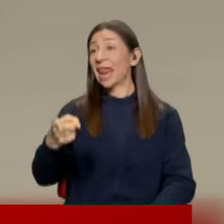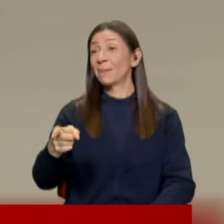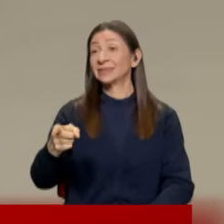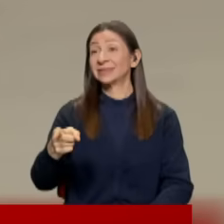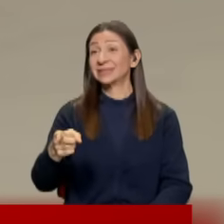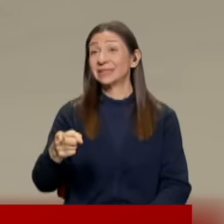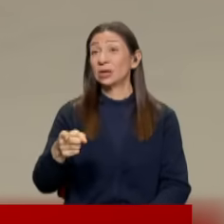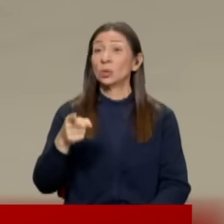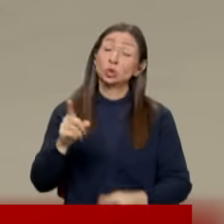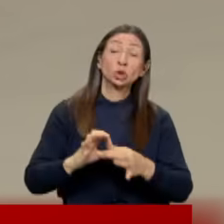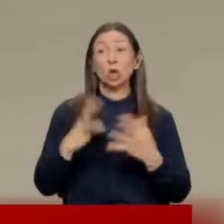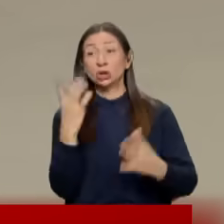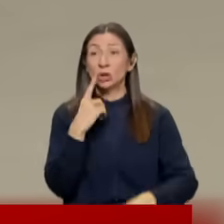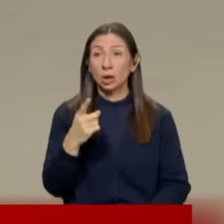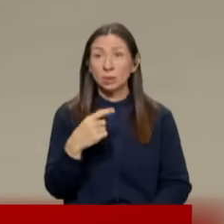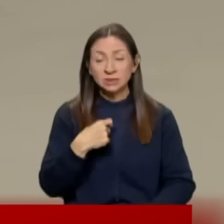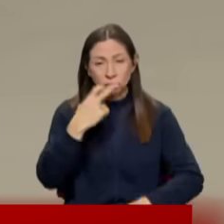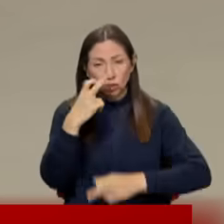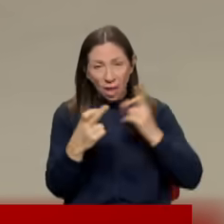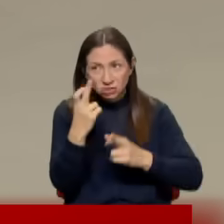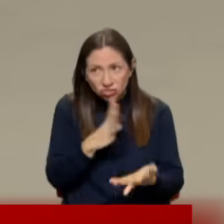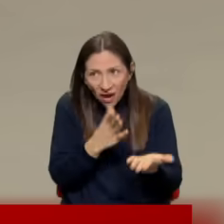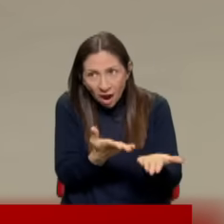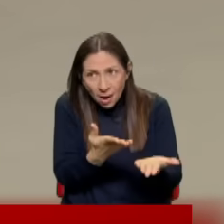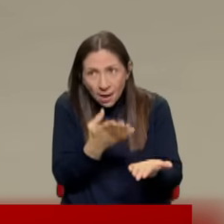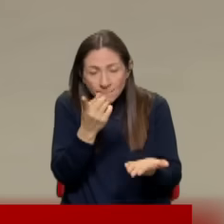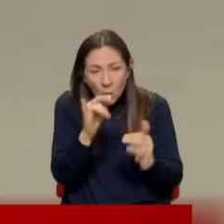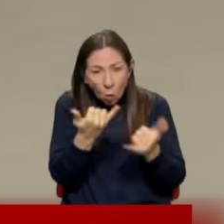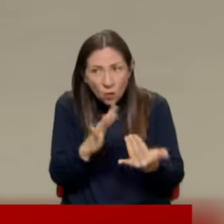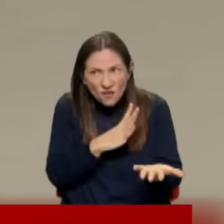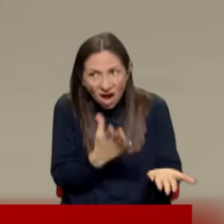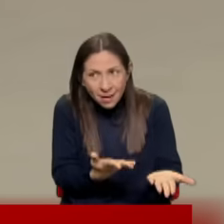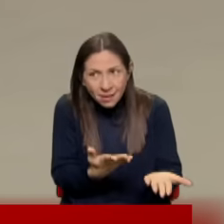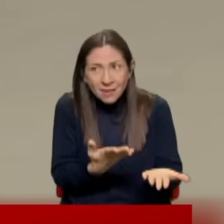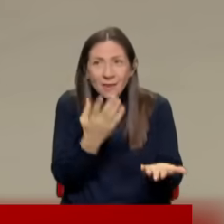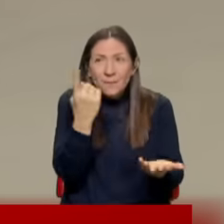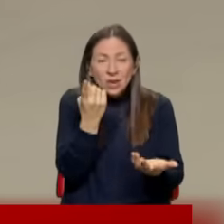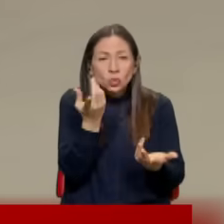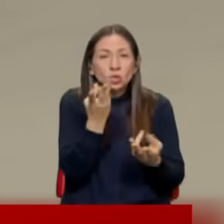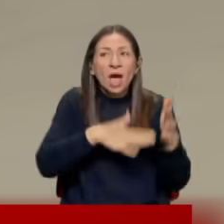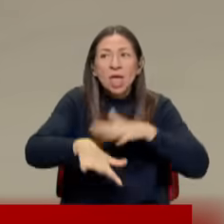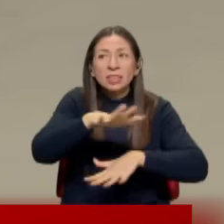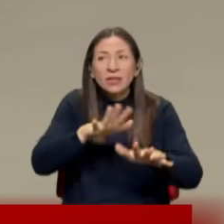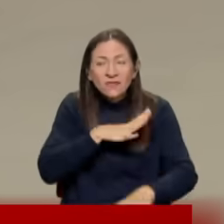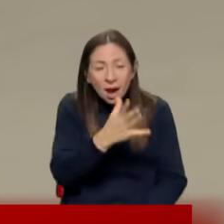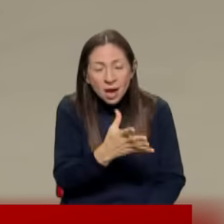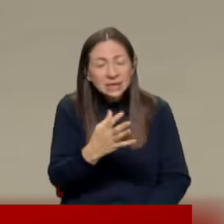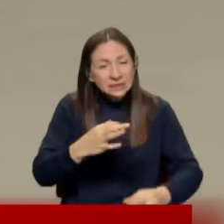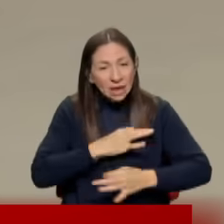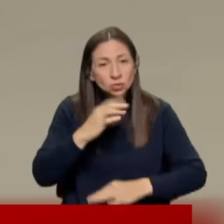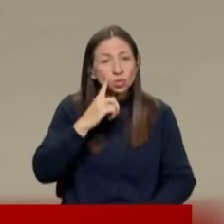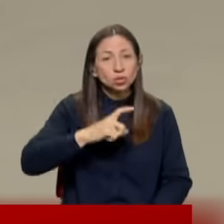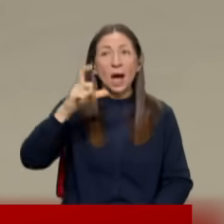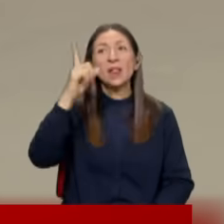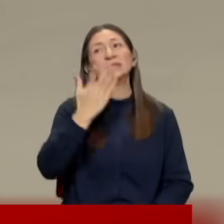veriyor. Bunu çözün diyor. Bir dolandırıcılık var, bir kalpazanlık var, bir üçkağıt var. Sayın